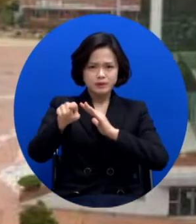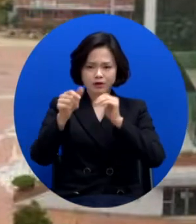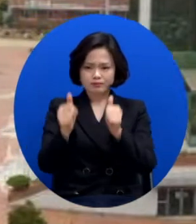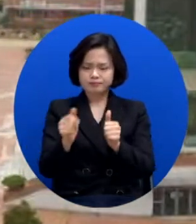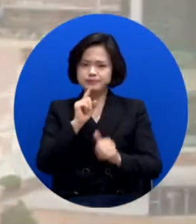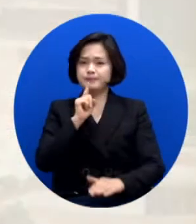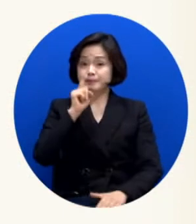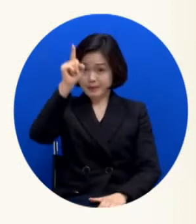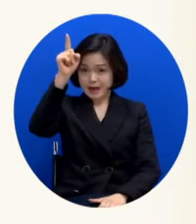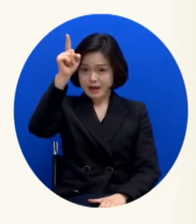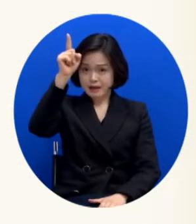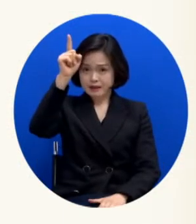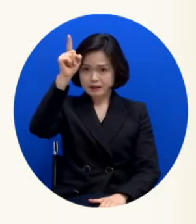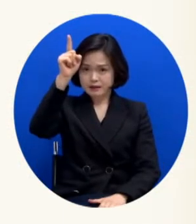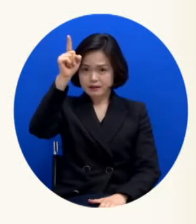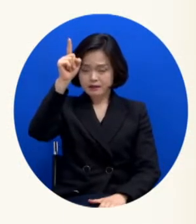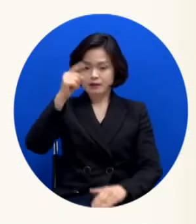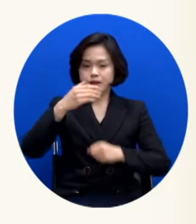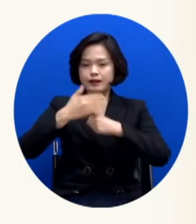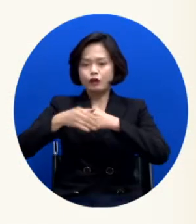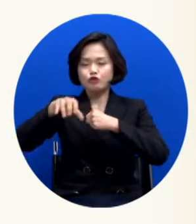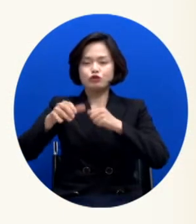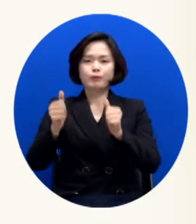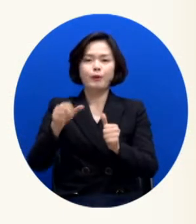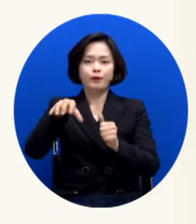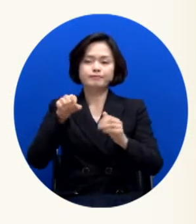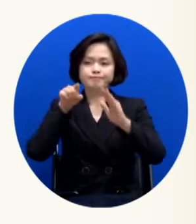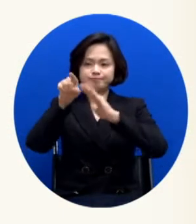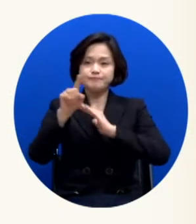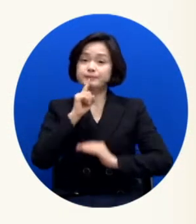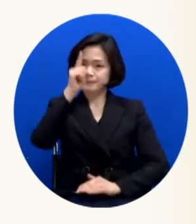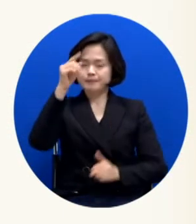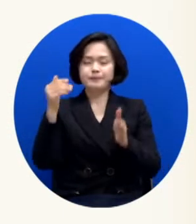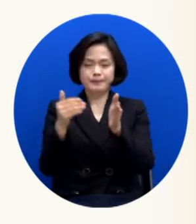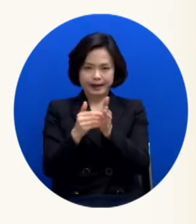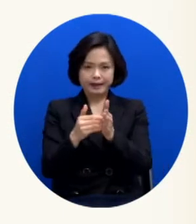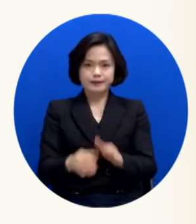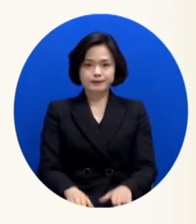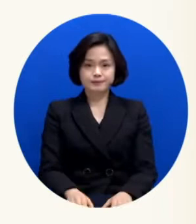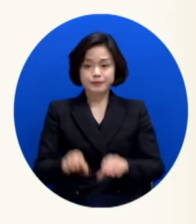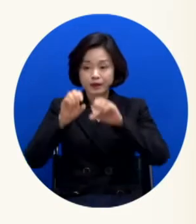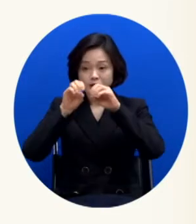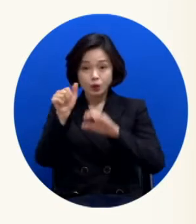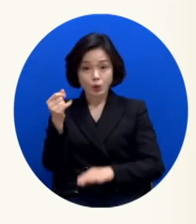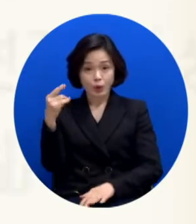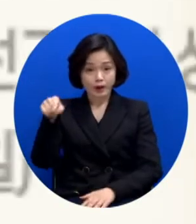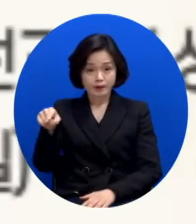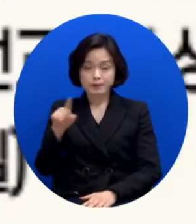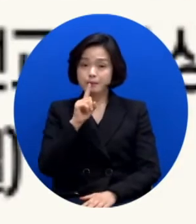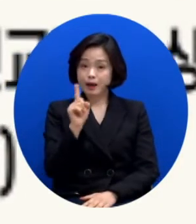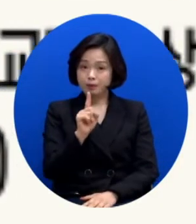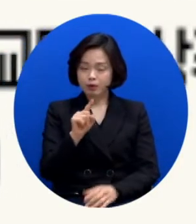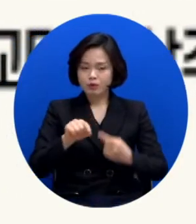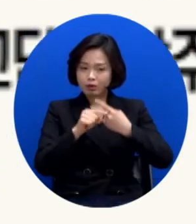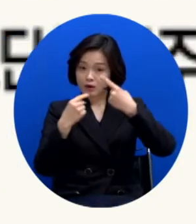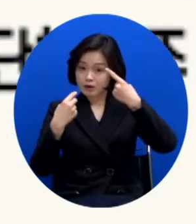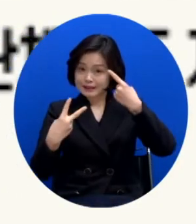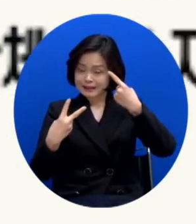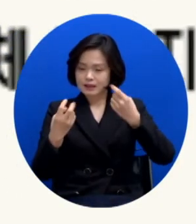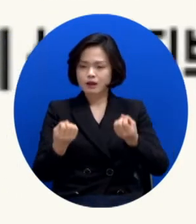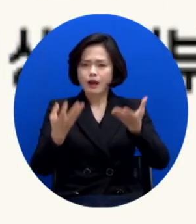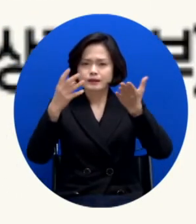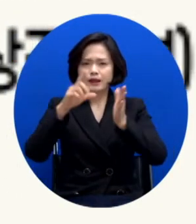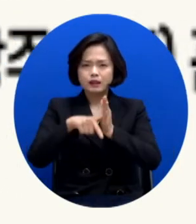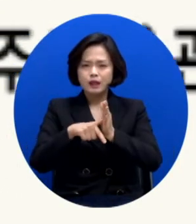대구지법 에 재개한 상태입니다 인터콥은 지난 2일 코너 일과 관련한 다수의 확진 자가 발생해 사과문 을 발표했으며